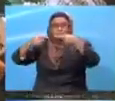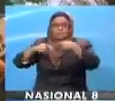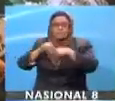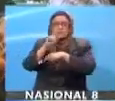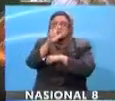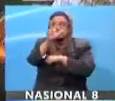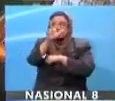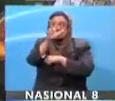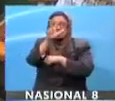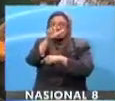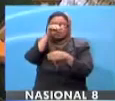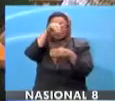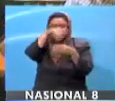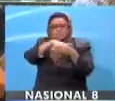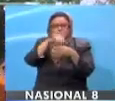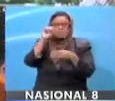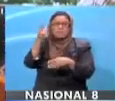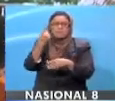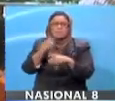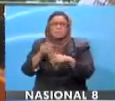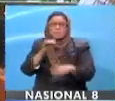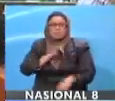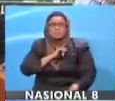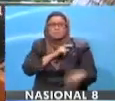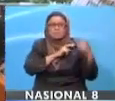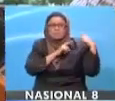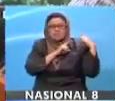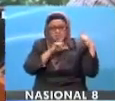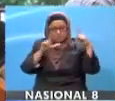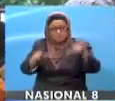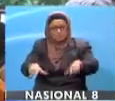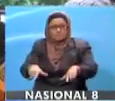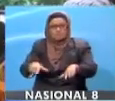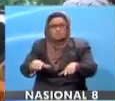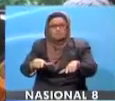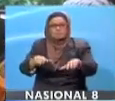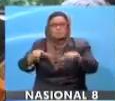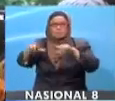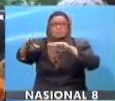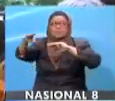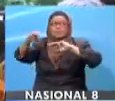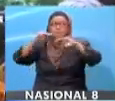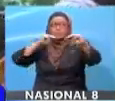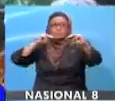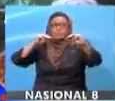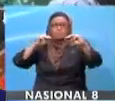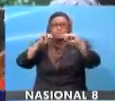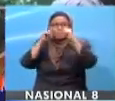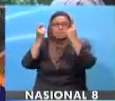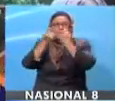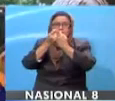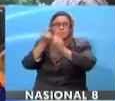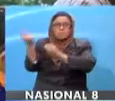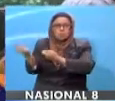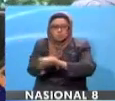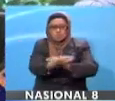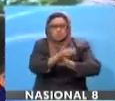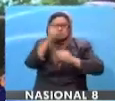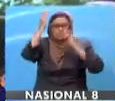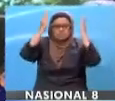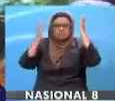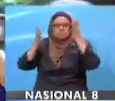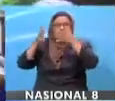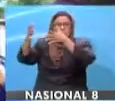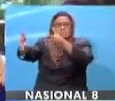Koshi. Saya pun akan meletakkan jawatan saya sebagai pengurus pasukan hoki Malaysia dan biarlah pentadbiran baru